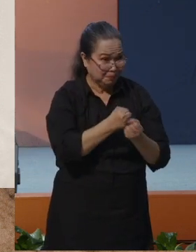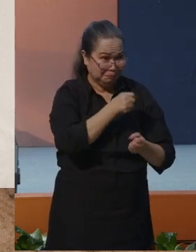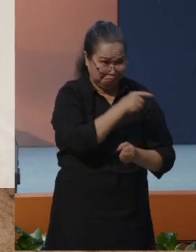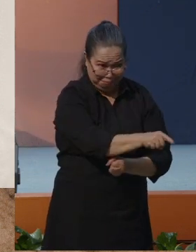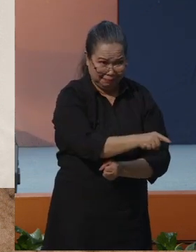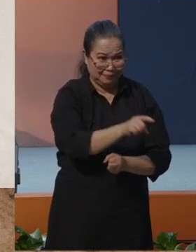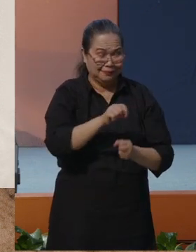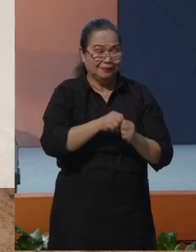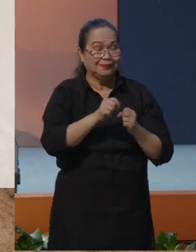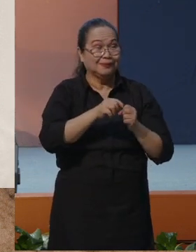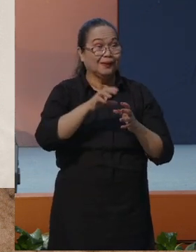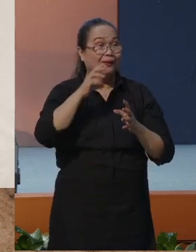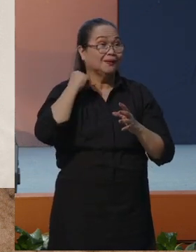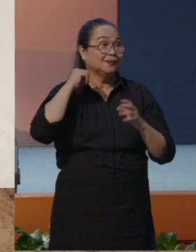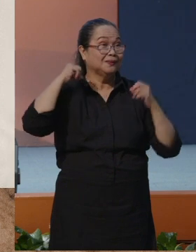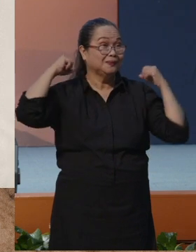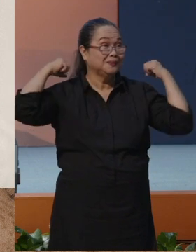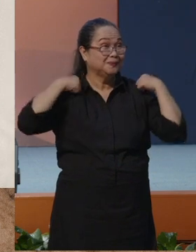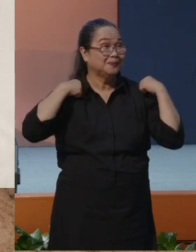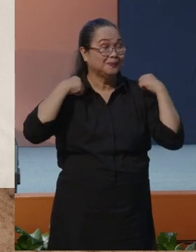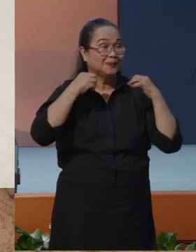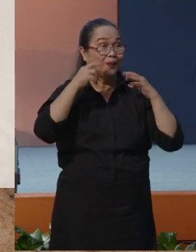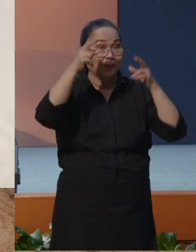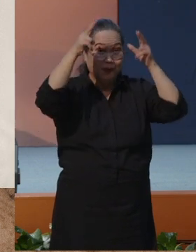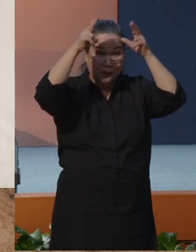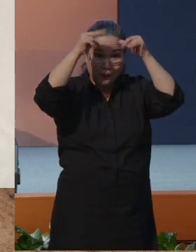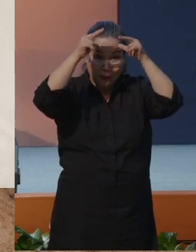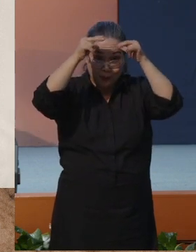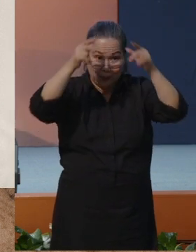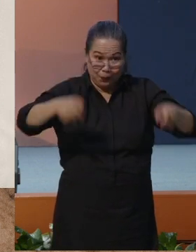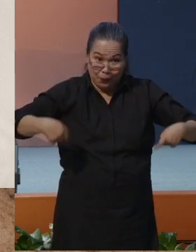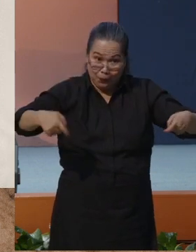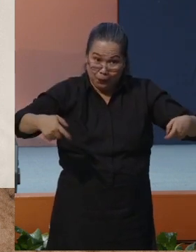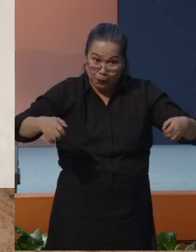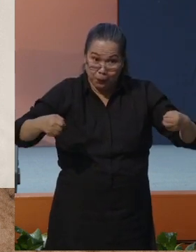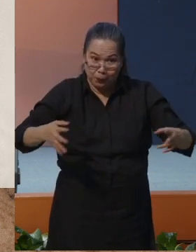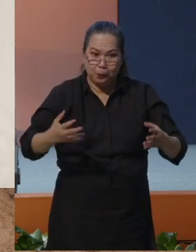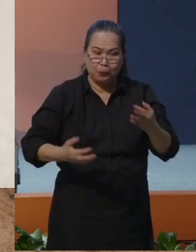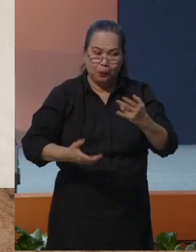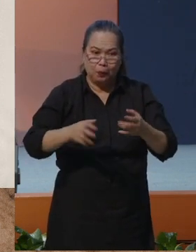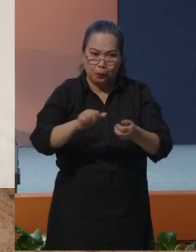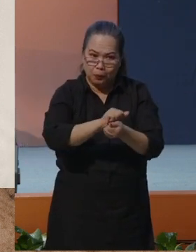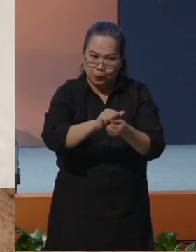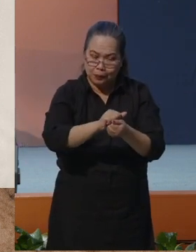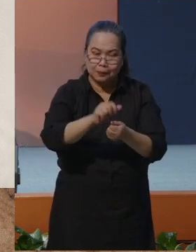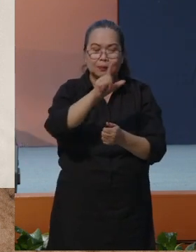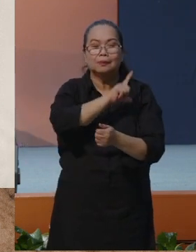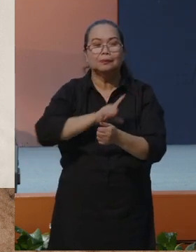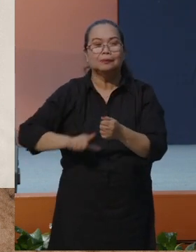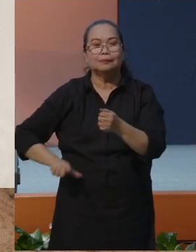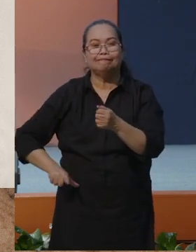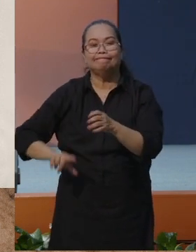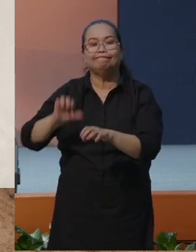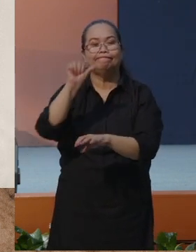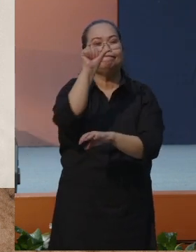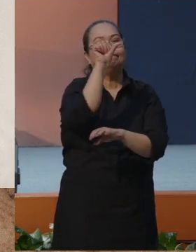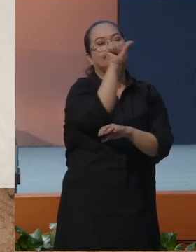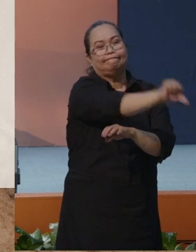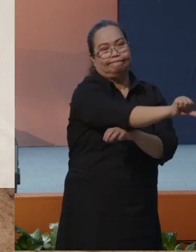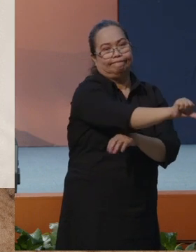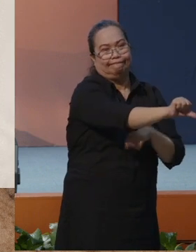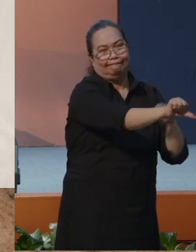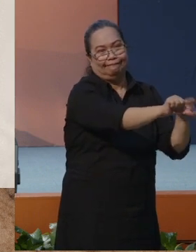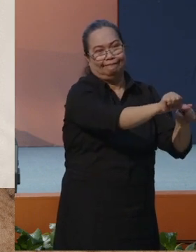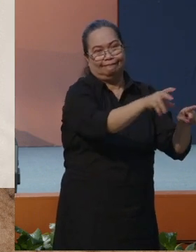Sabi niya, you hamstring the chariot, the horses and the chariots. And the Lord gave them into the hand of Israel.